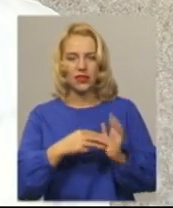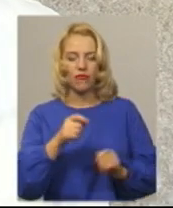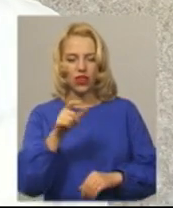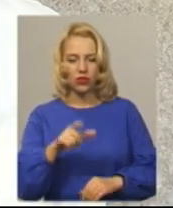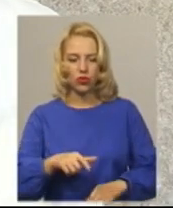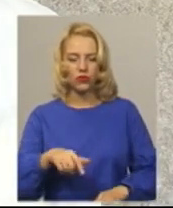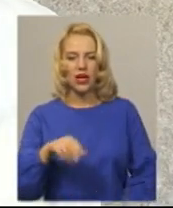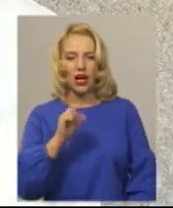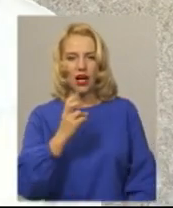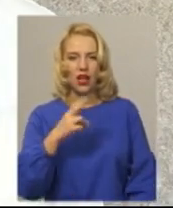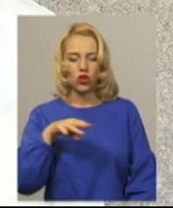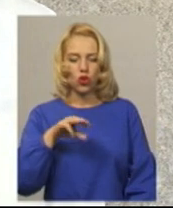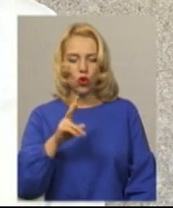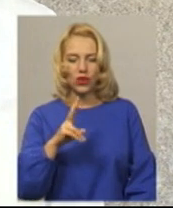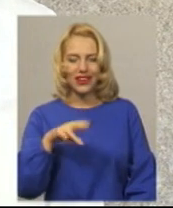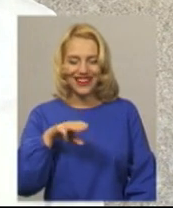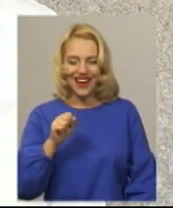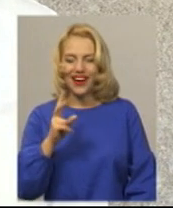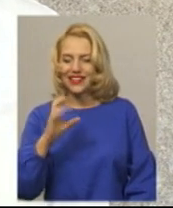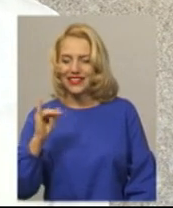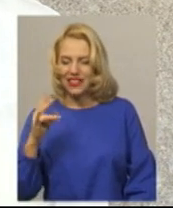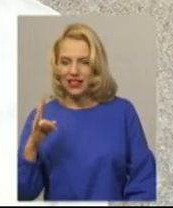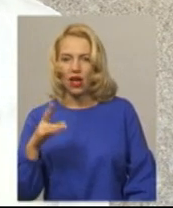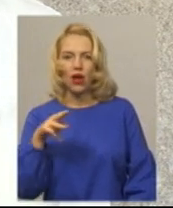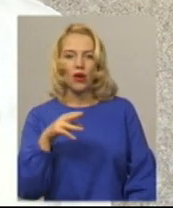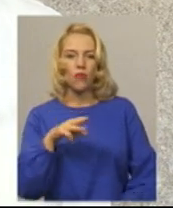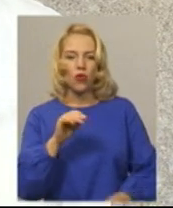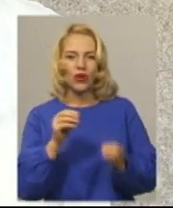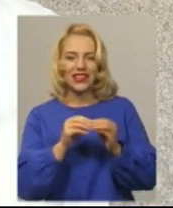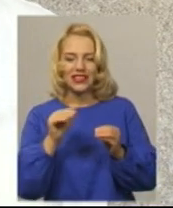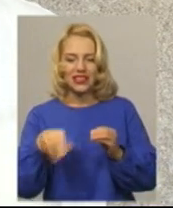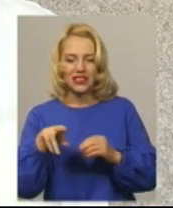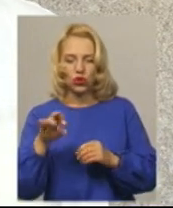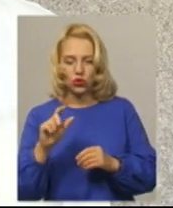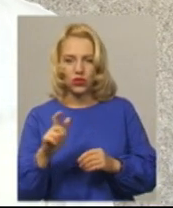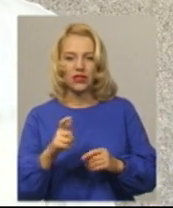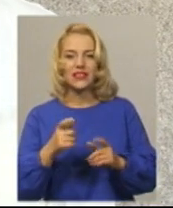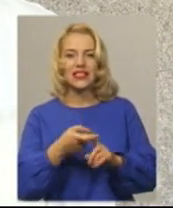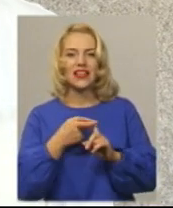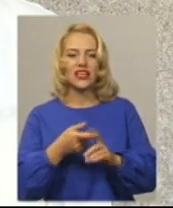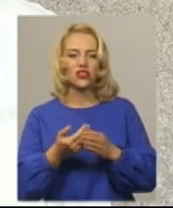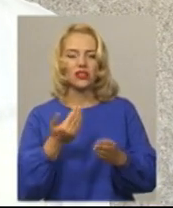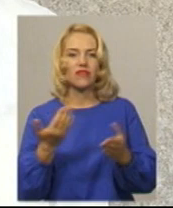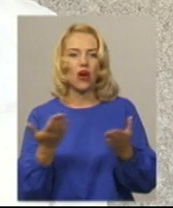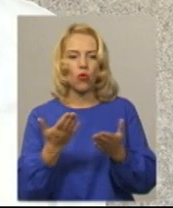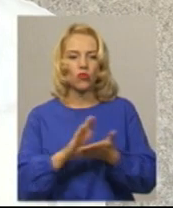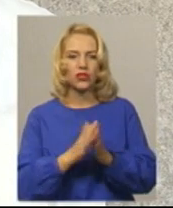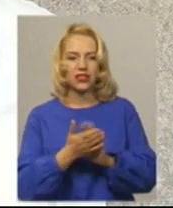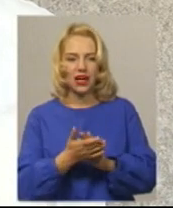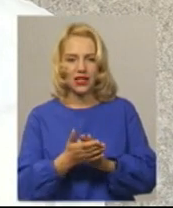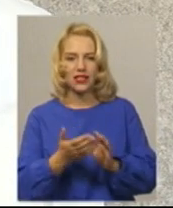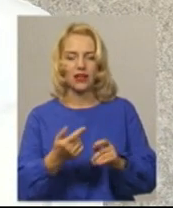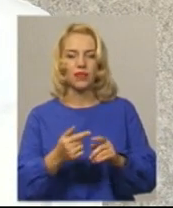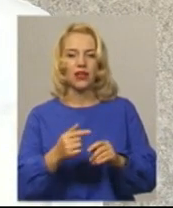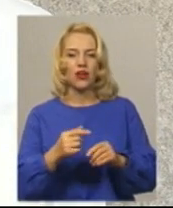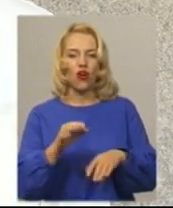дифтерійного по 10 тисяч одиниць. В залежності від того, в якому стані перебігає хвороба, легкий,